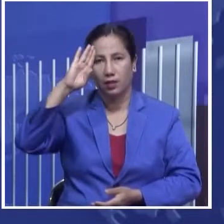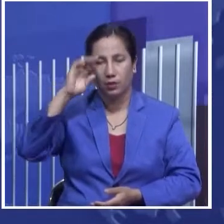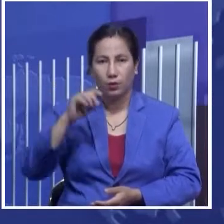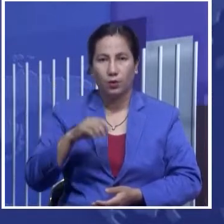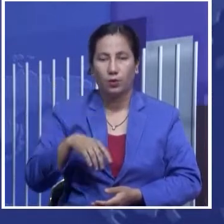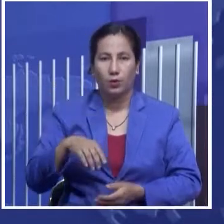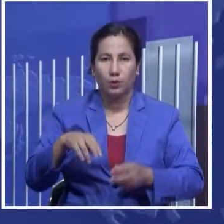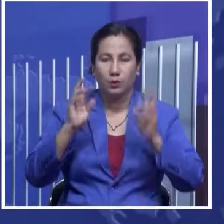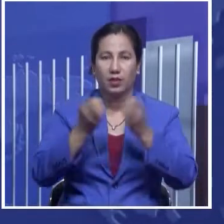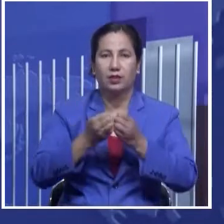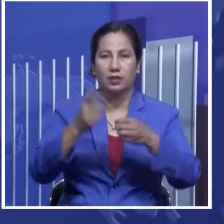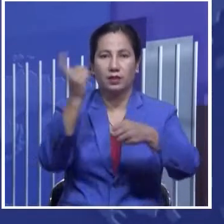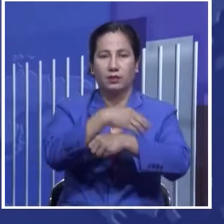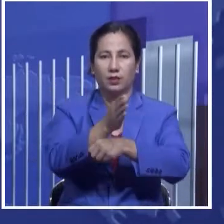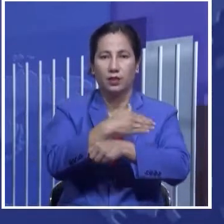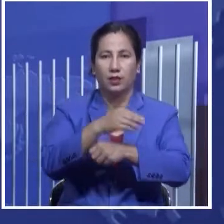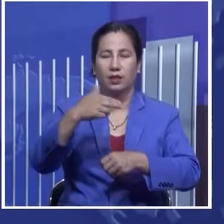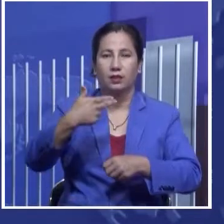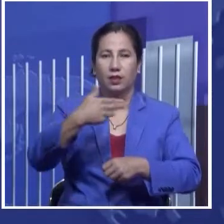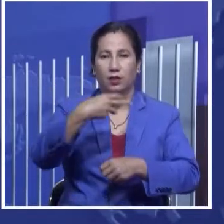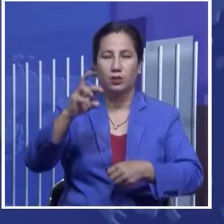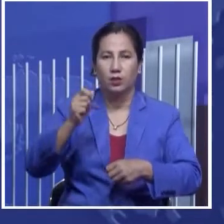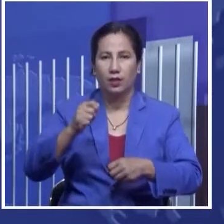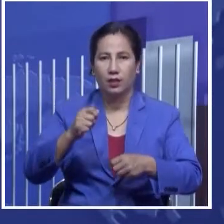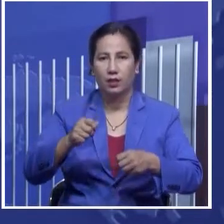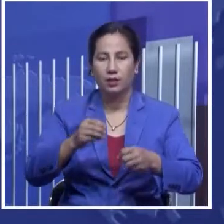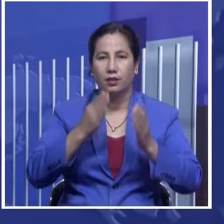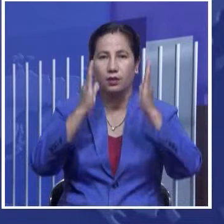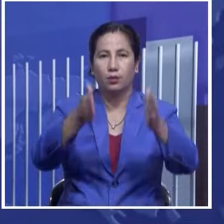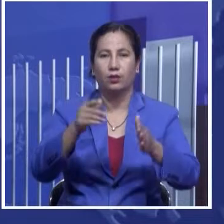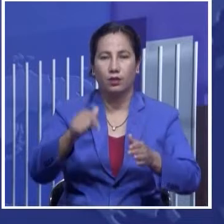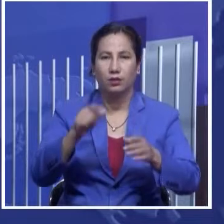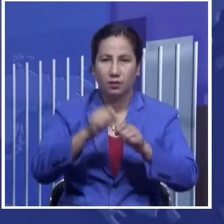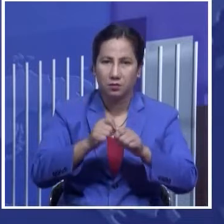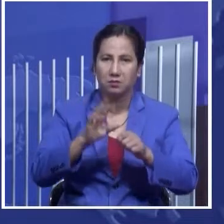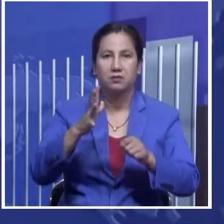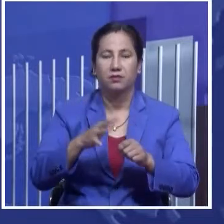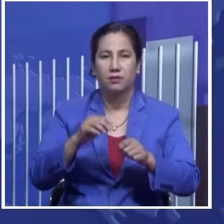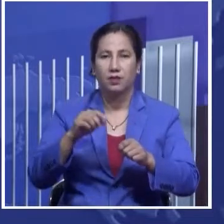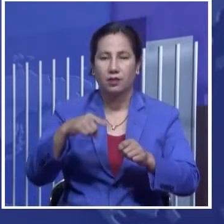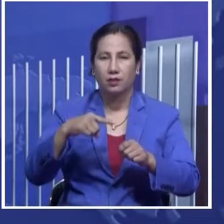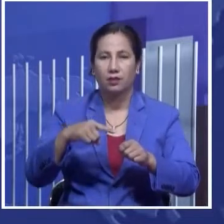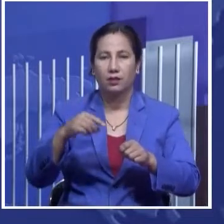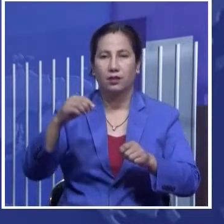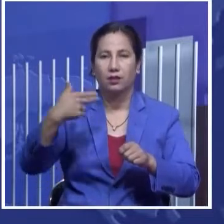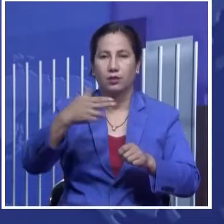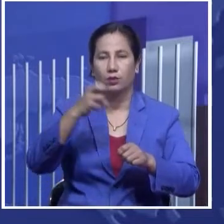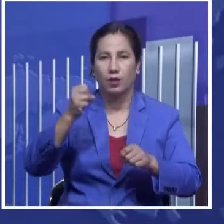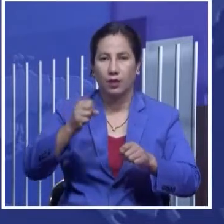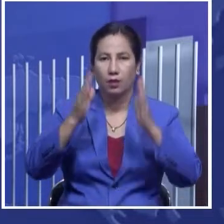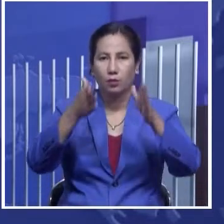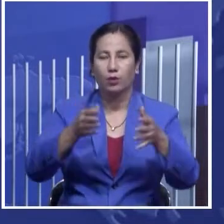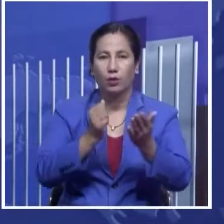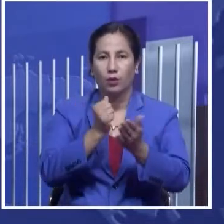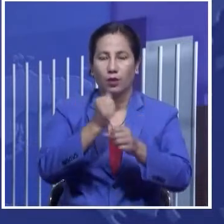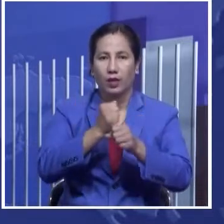बनेको नेपाल भारत सीमाना का झुलाघाट को झुलुंगे पुल अझैसम्म पनि मर्मत हुन सकेको छैन। न त झुलाघाट में मोटरेबल पुल को